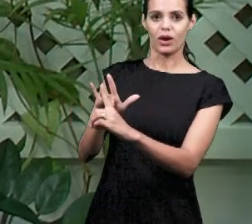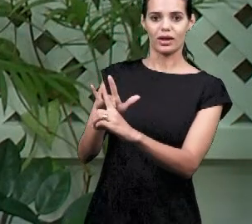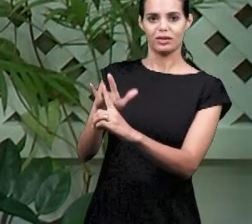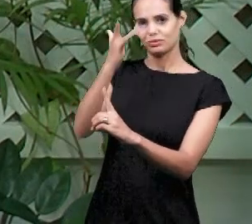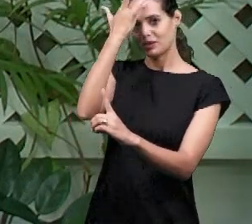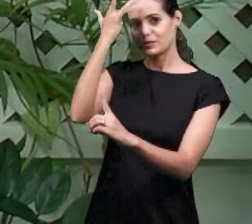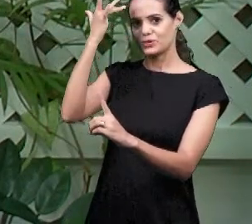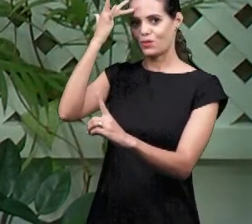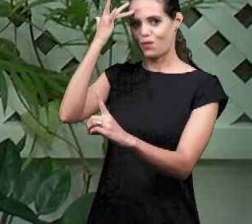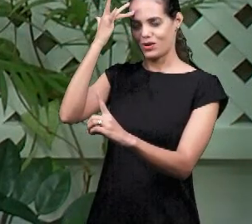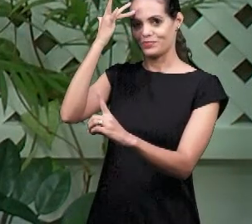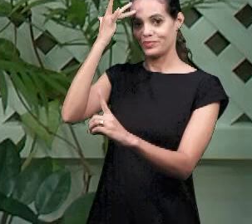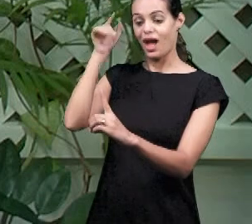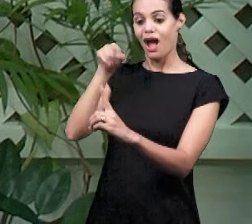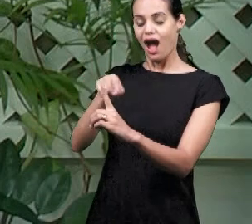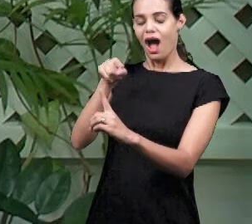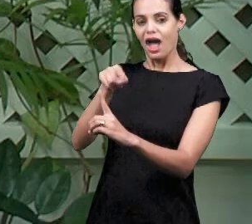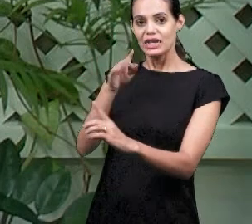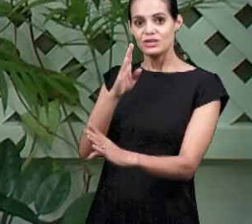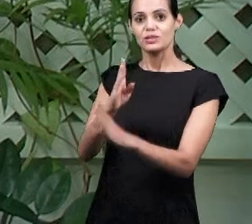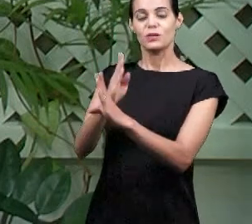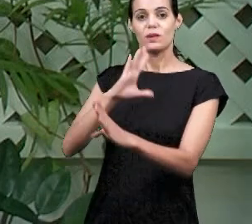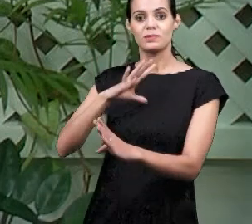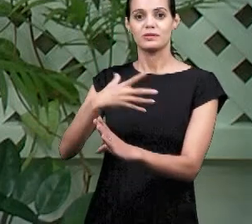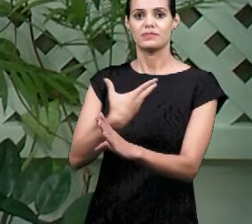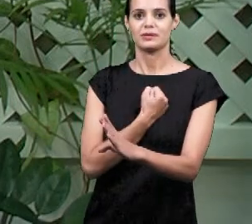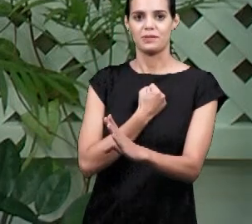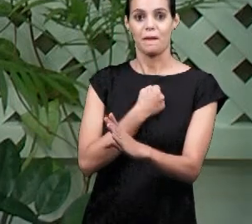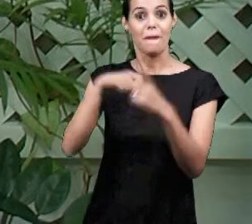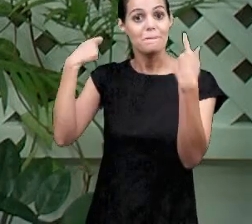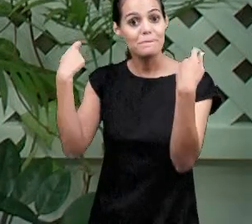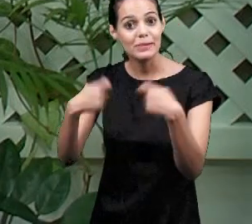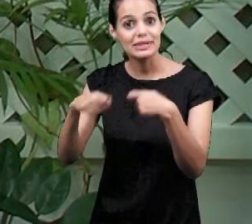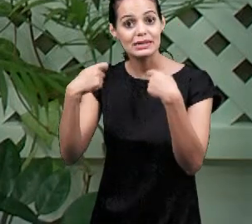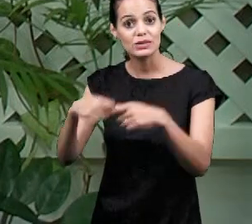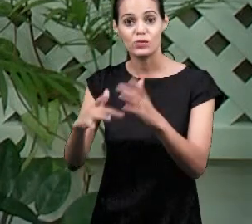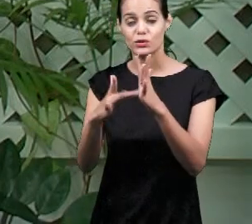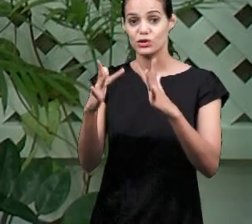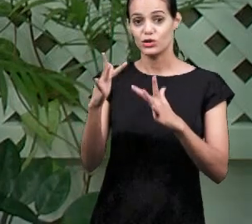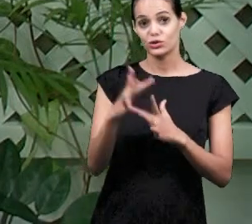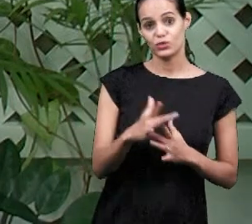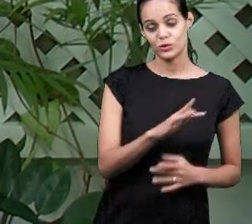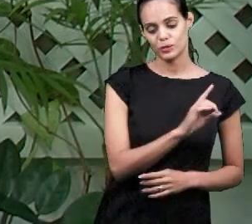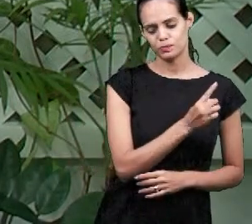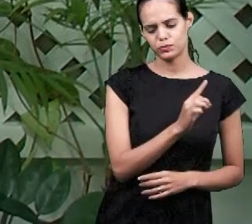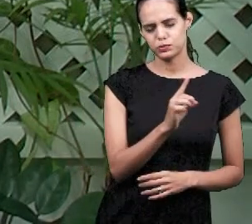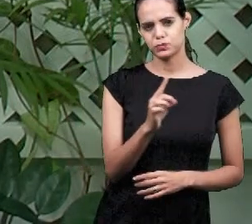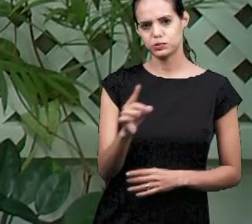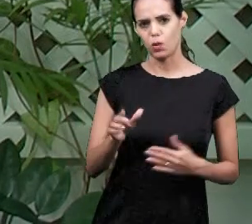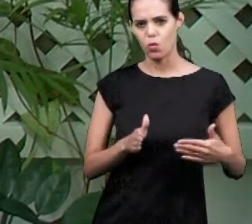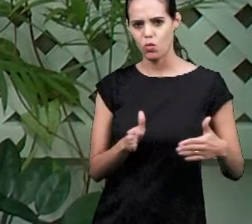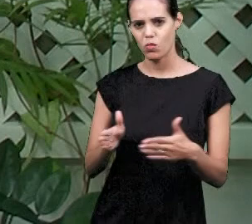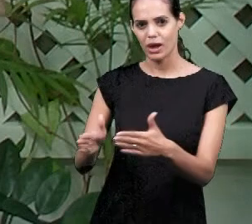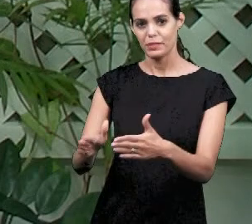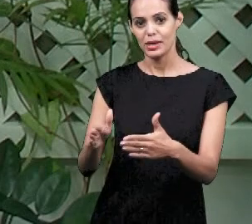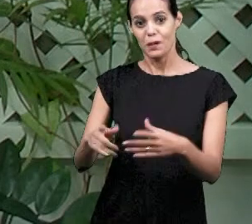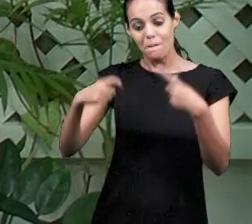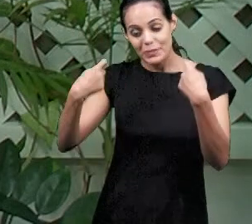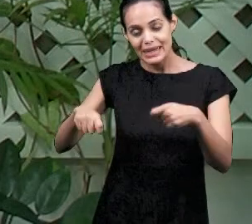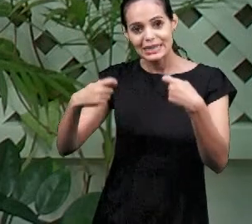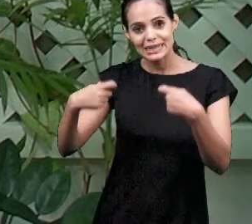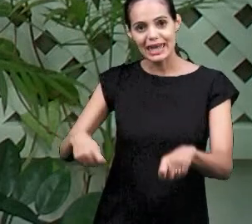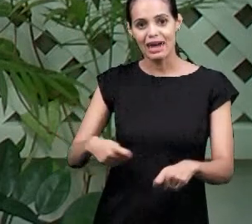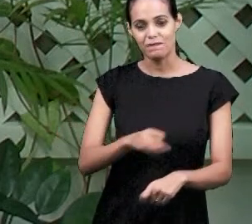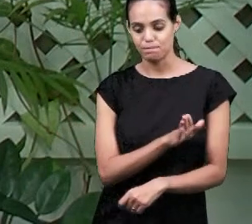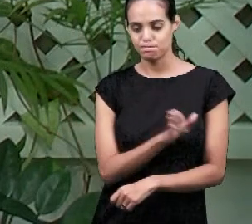le mot nécessaire, c'est le secret de la souveraineté de Dieu. Jésus, il a